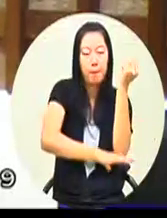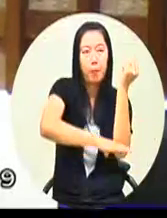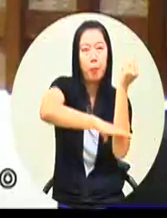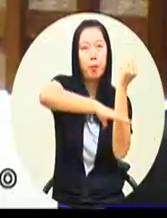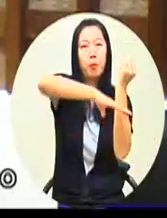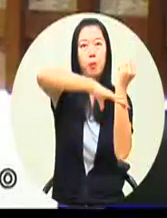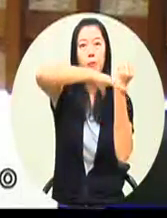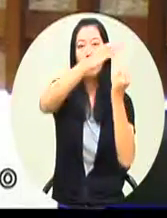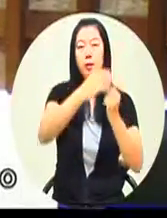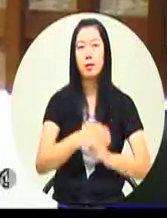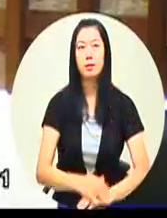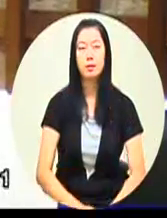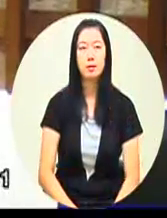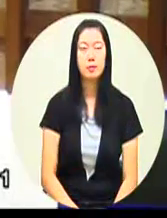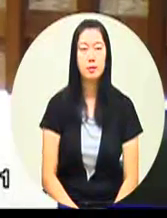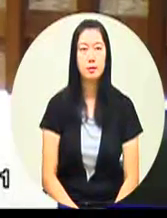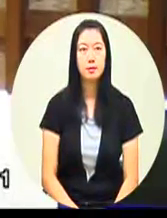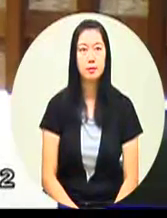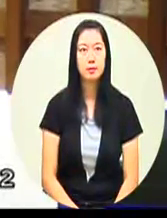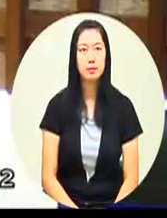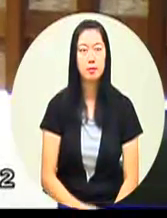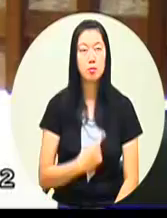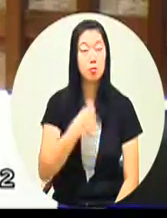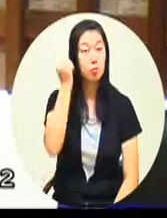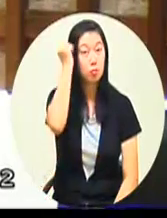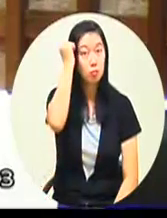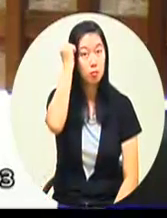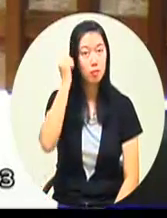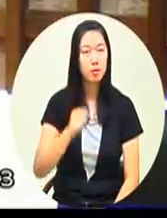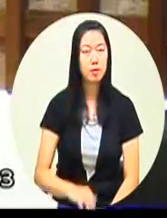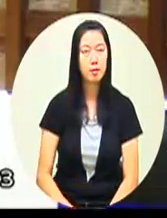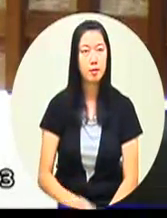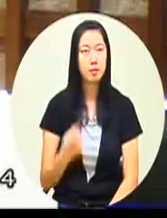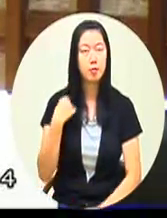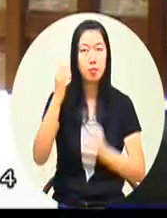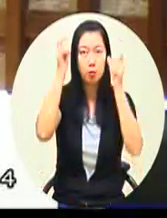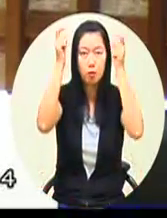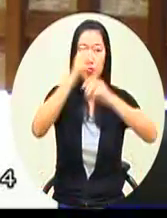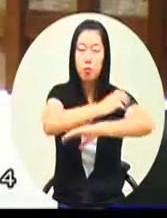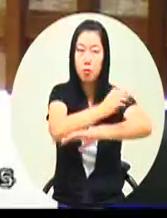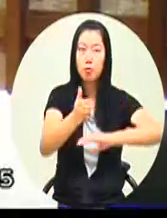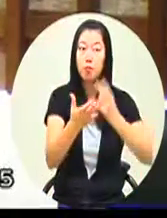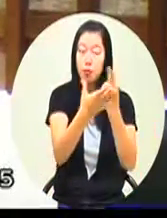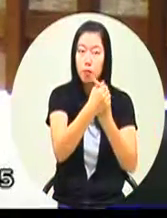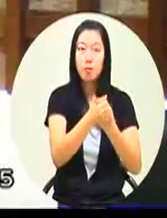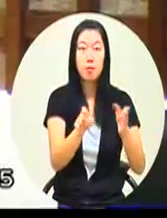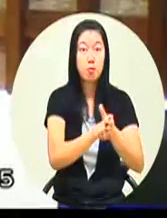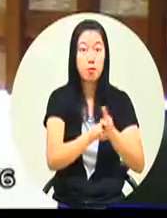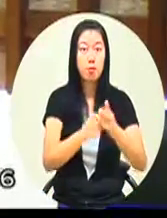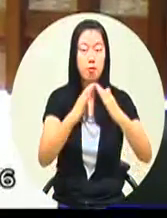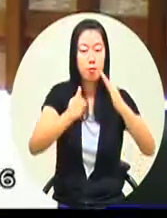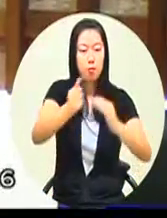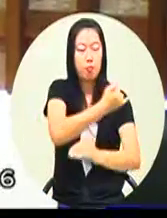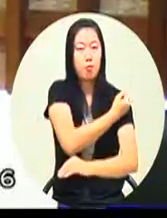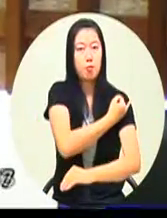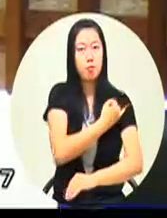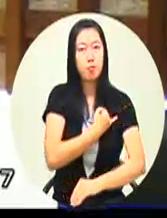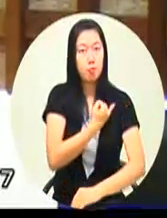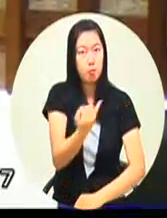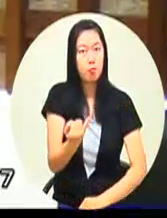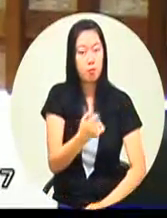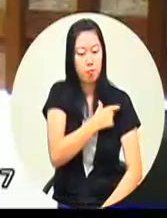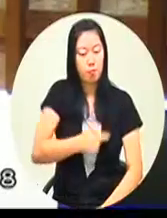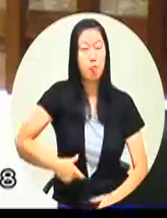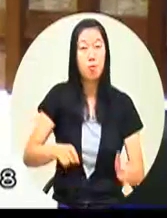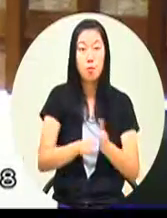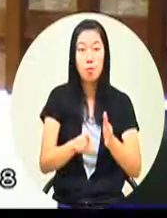比一年更加严重啦我会记得伫按合并。会使讲市长要选举的时阵真济呢，